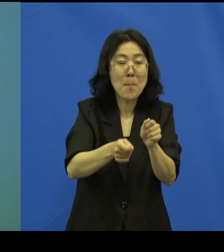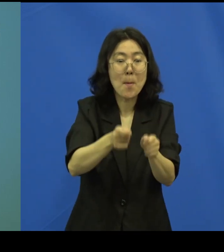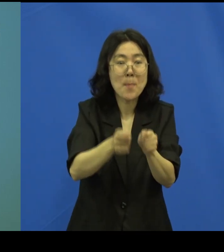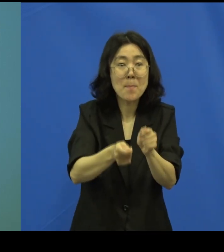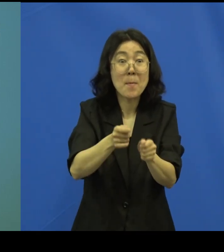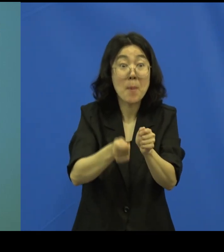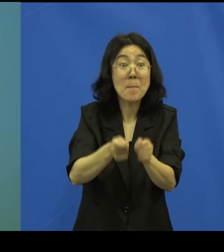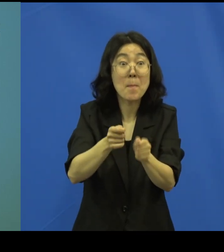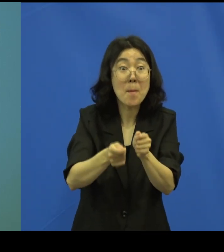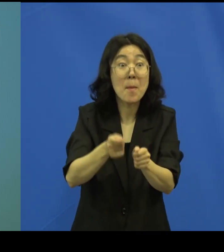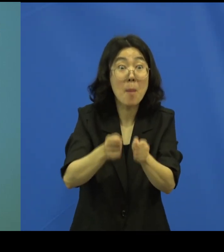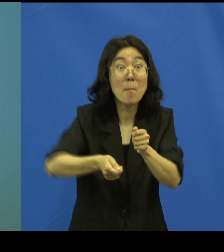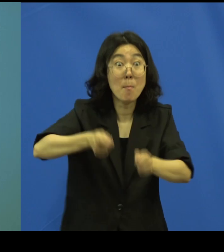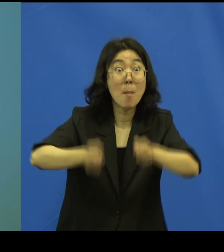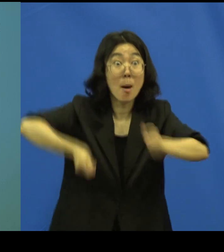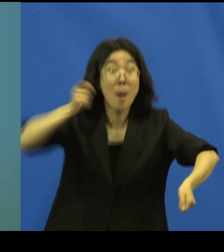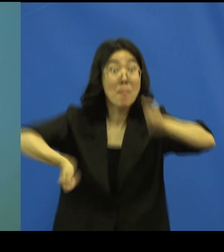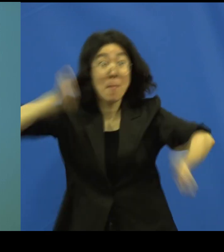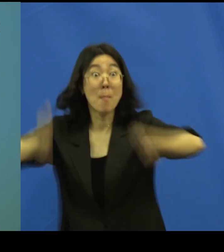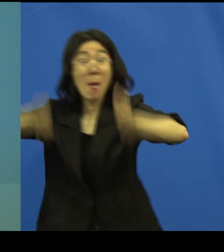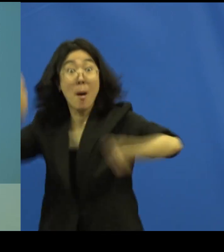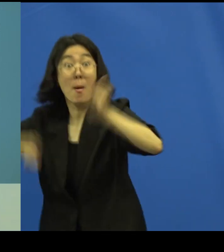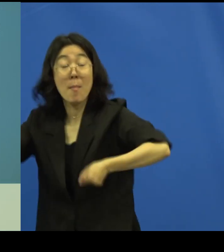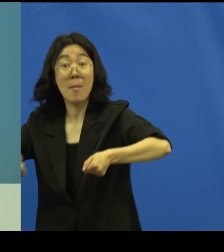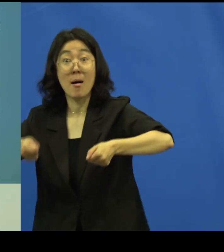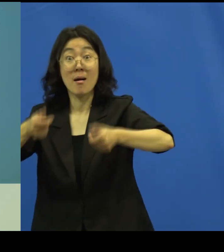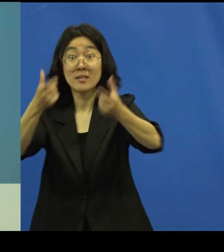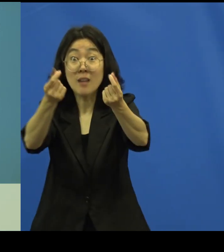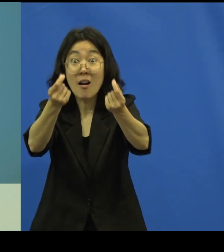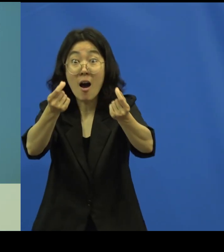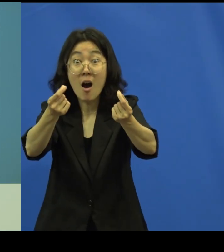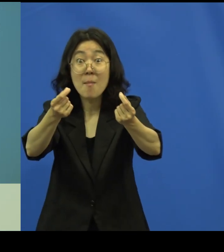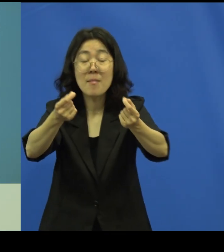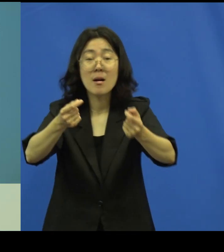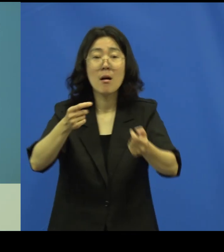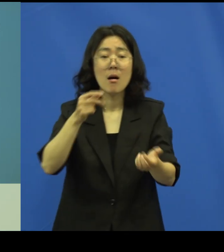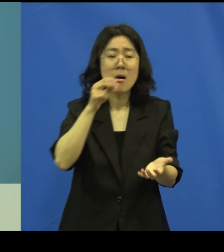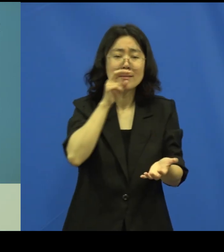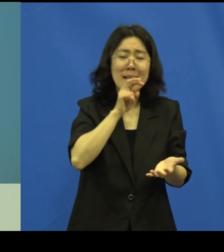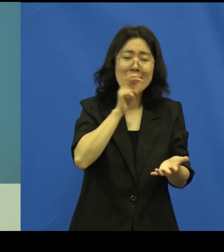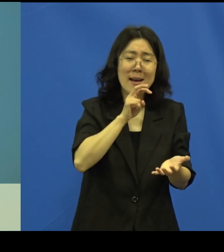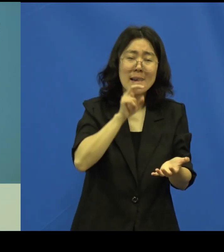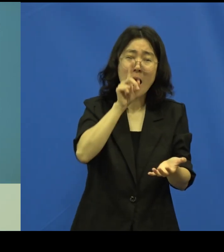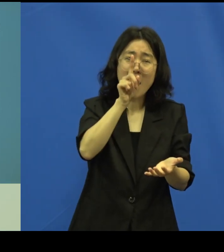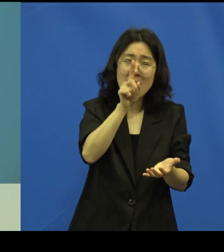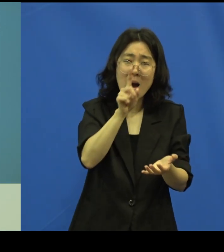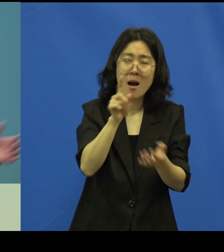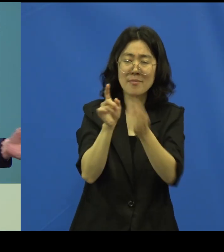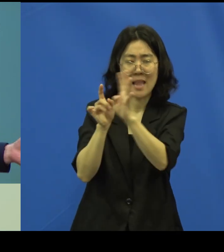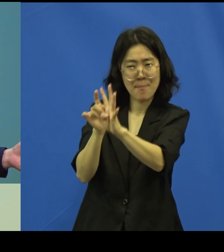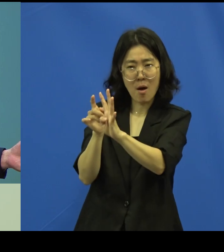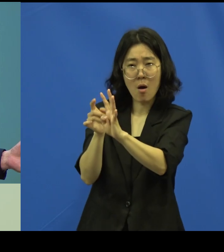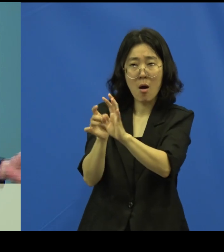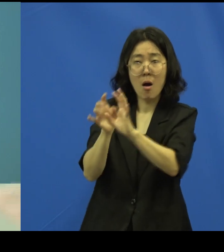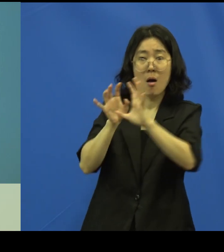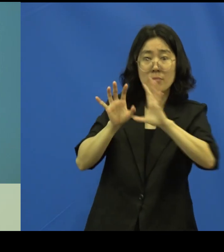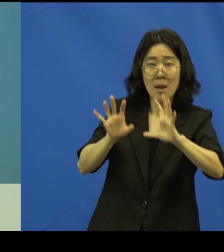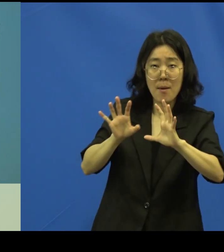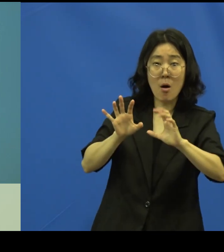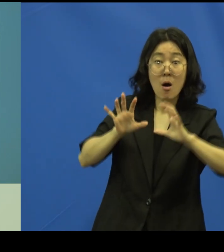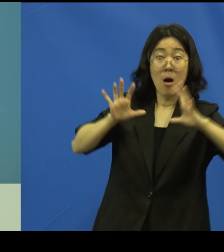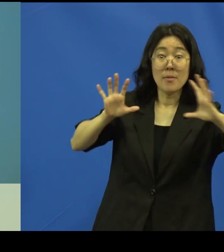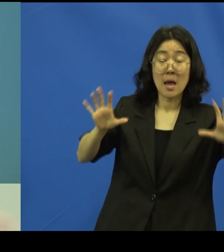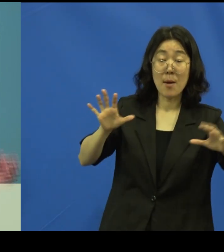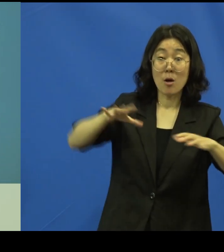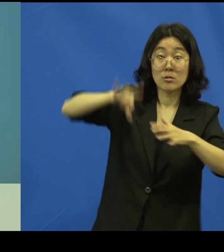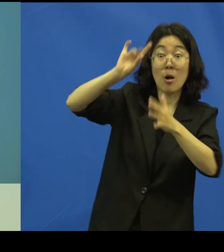있어요. 19장 1절에 보면 이 일 후에 내가 들으니 하늘에 허다한 무리의 큰 음성 같은 것이 있어 이르되 할렐루야,